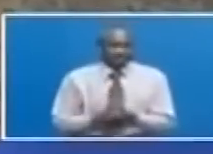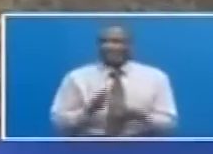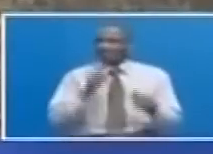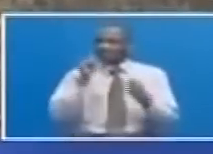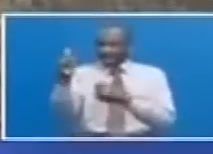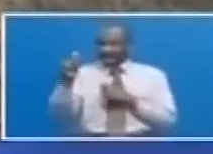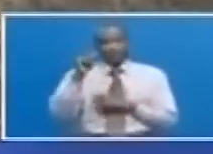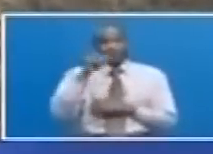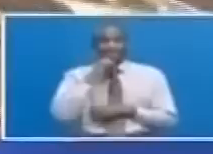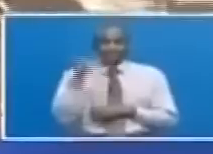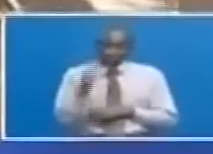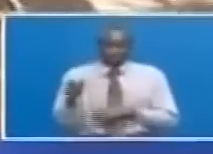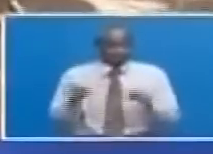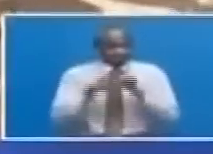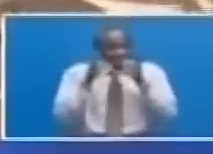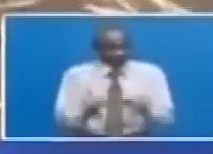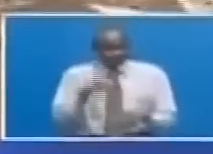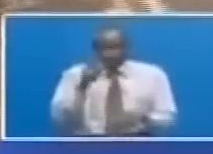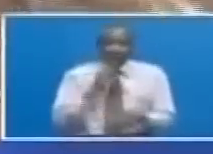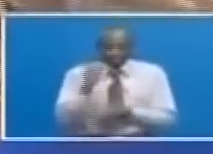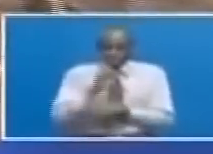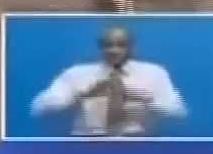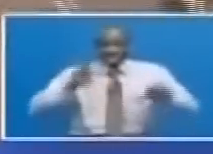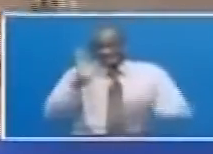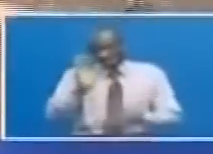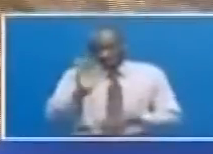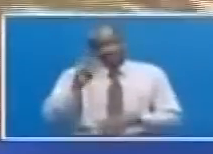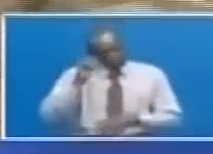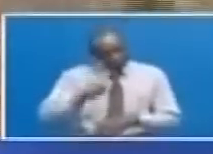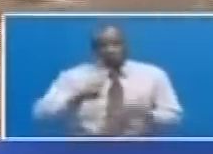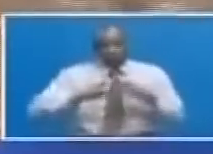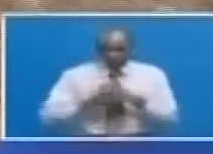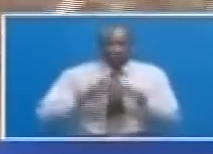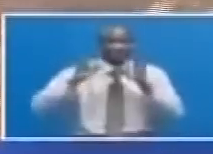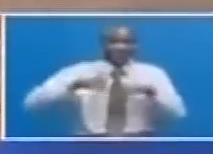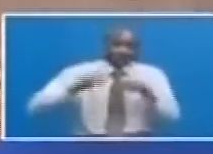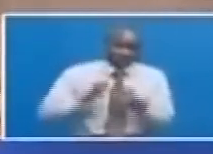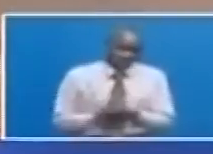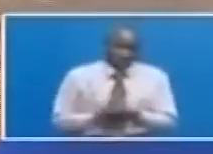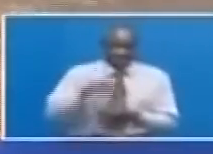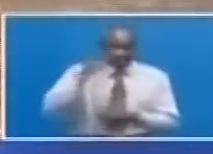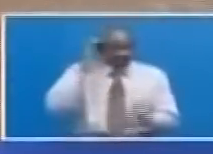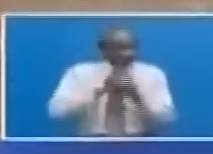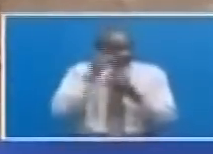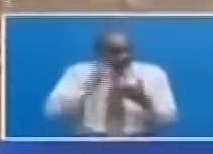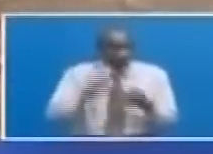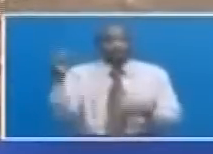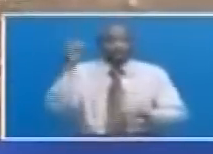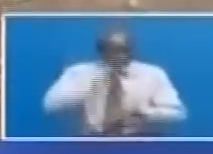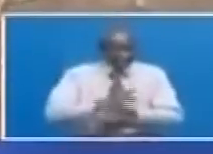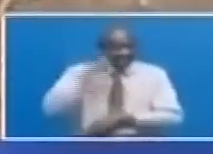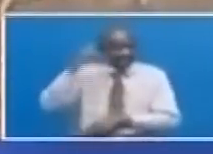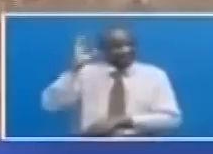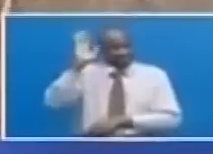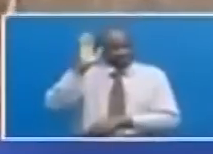mzee mwenzake aliamua pia kutumia ardhi hii kama njia ya kuanzisha ukulima, na naamini kwamba siku moja ndoto